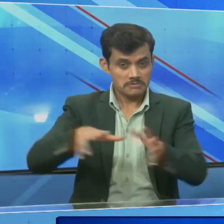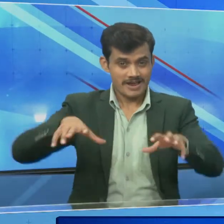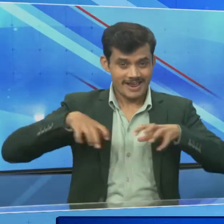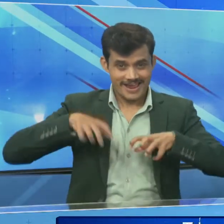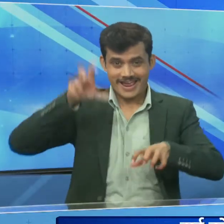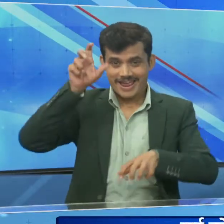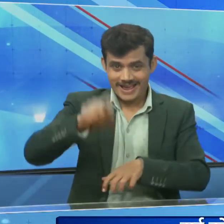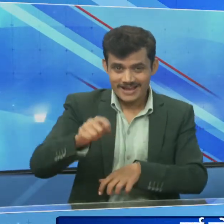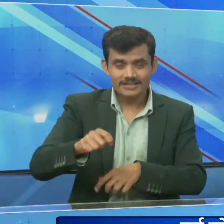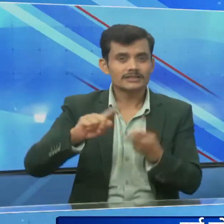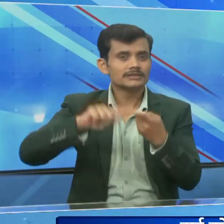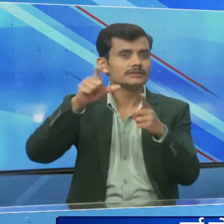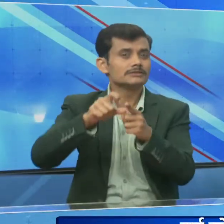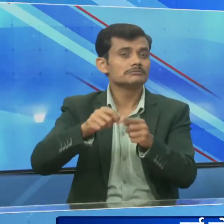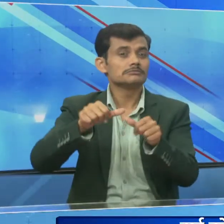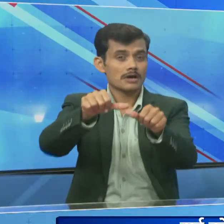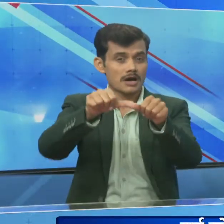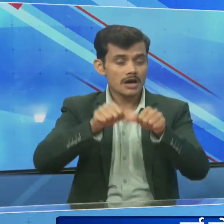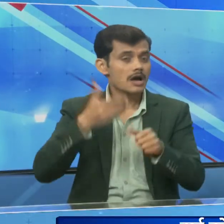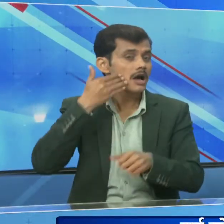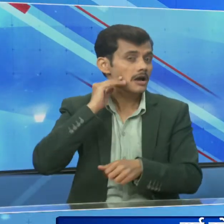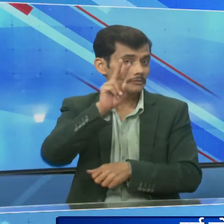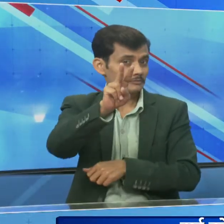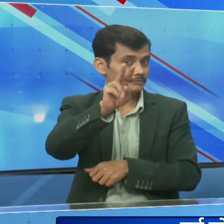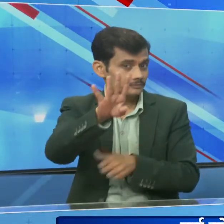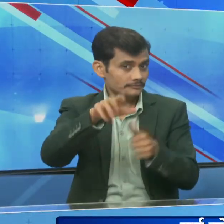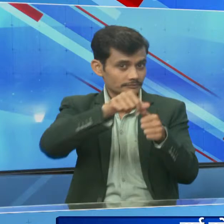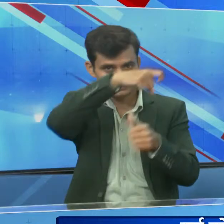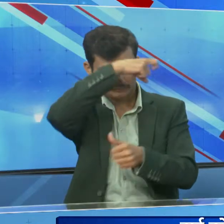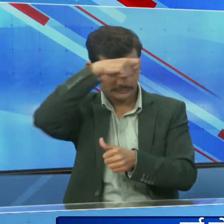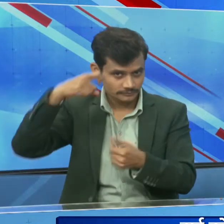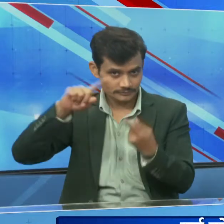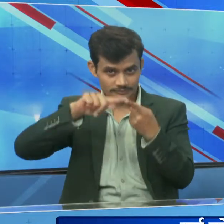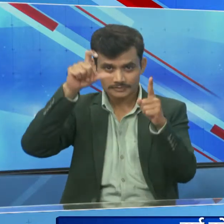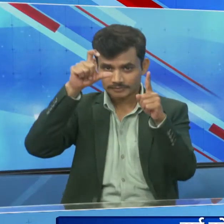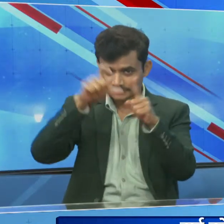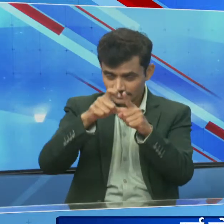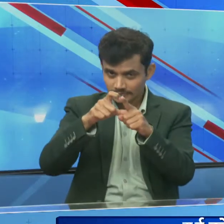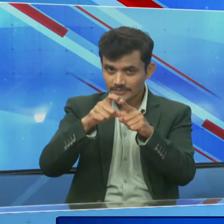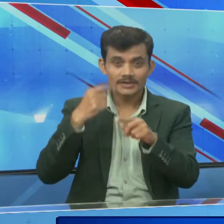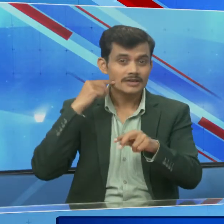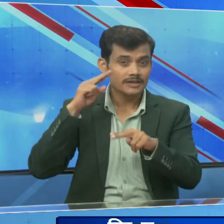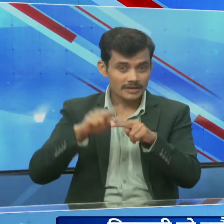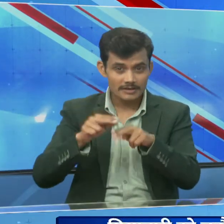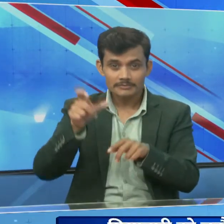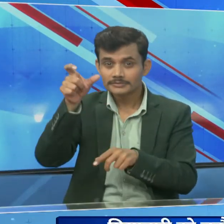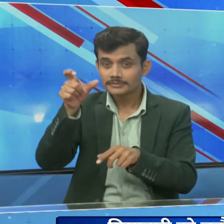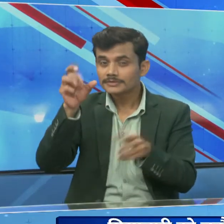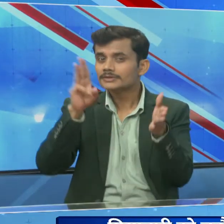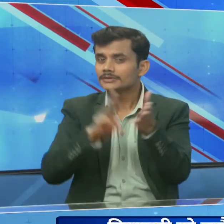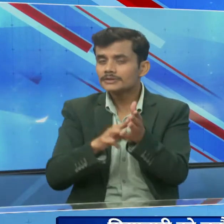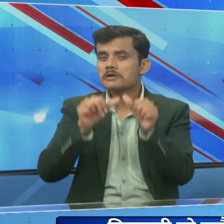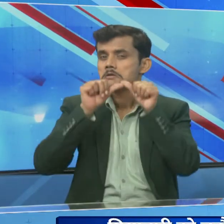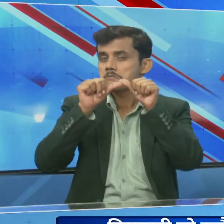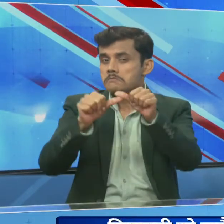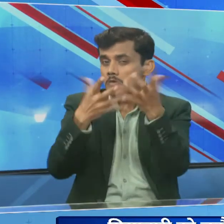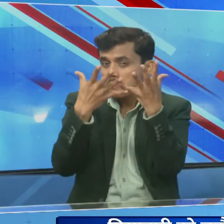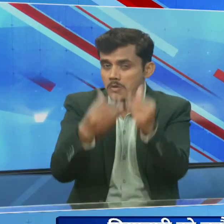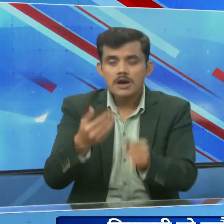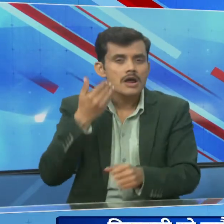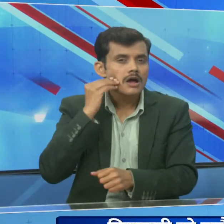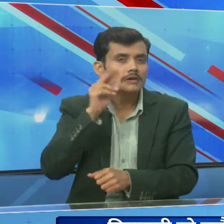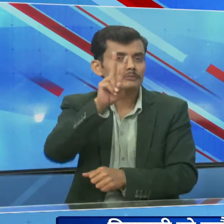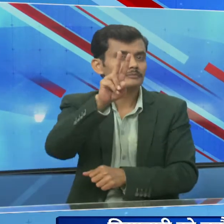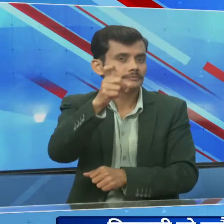तक जवाब दाखिल करने को कहा है। ईडी की दलीलों पर अगर केजरीवाल जवाब देना चाहते हैं तो 27 अप्रैल तक जवाब